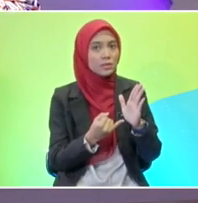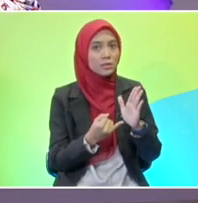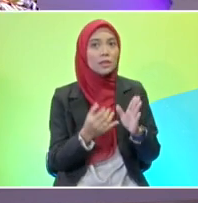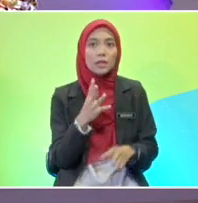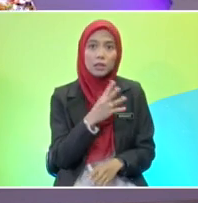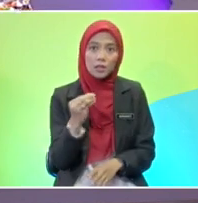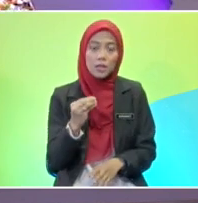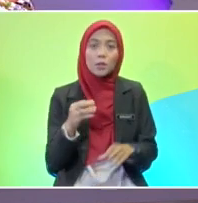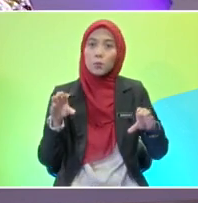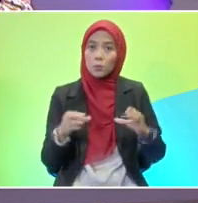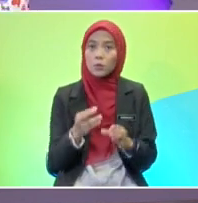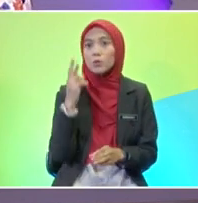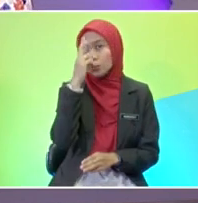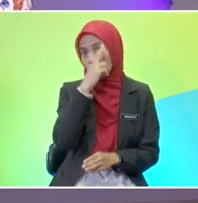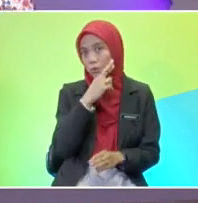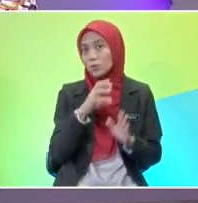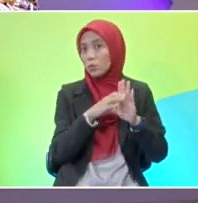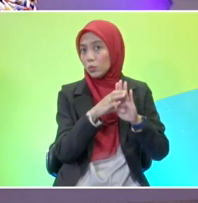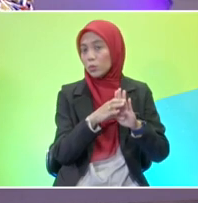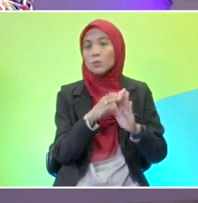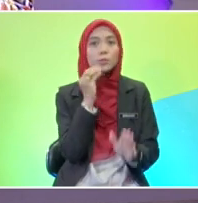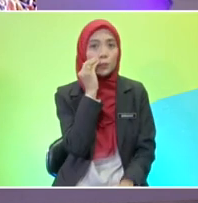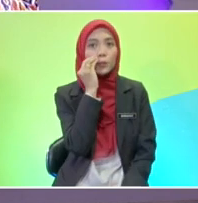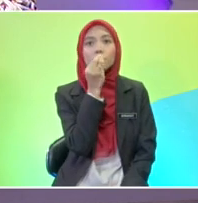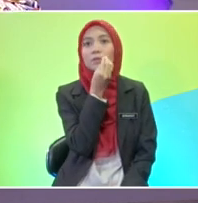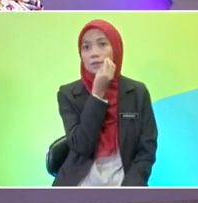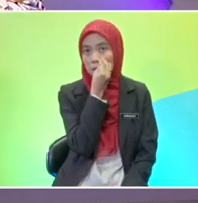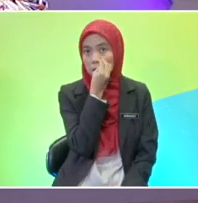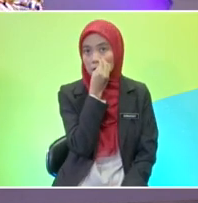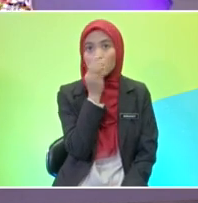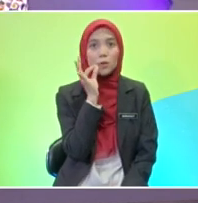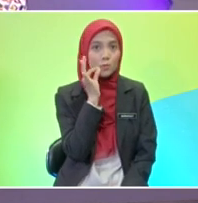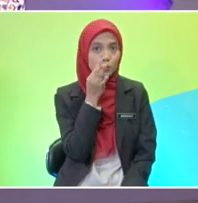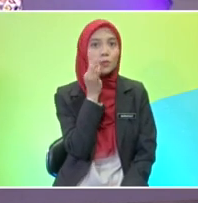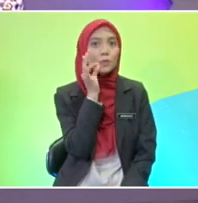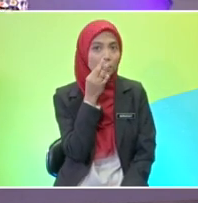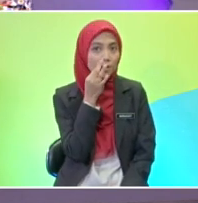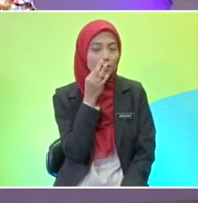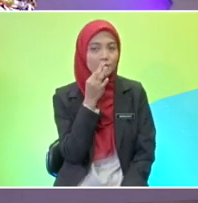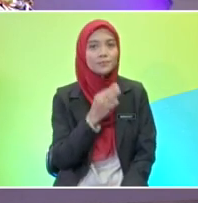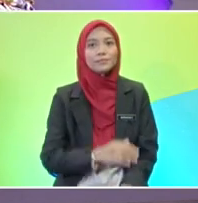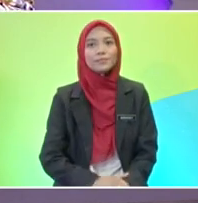contohnya rupa bunga Oke rupa buah dan sebagainya